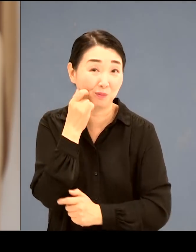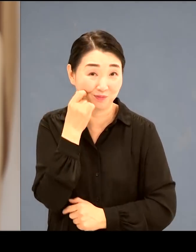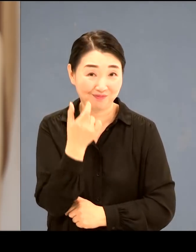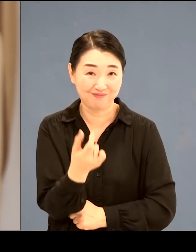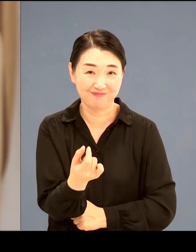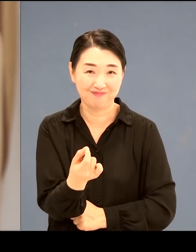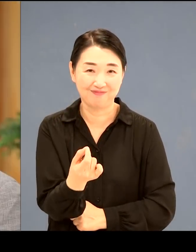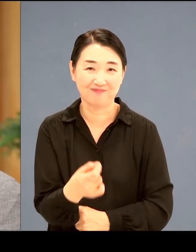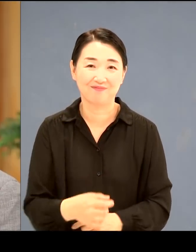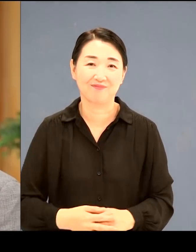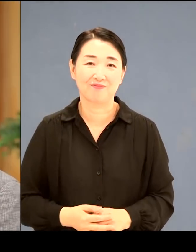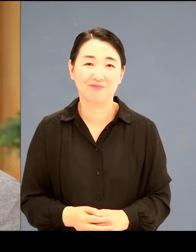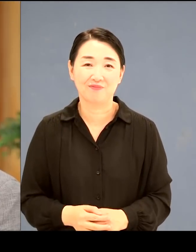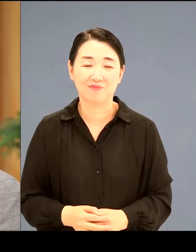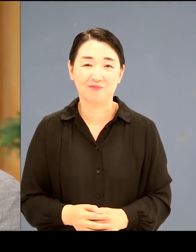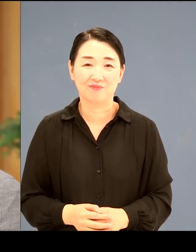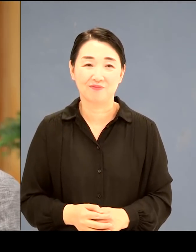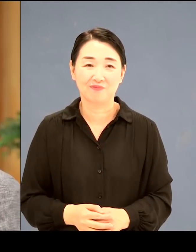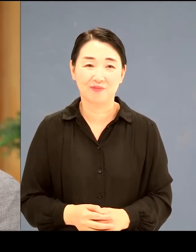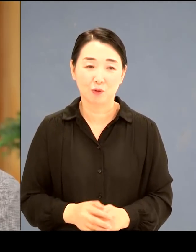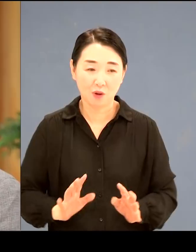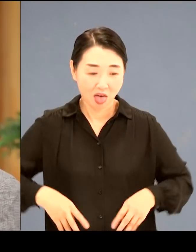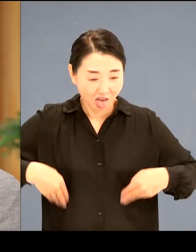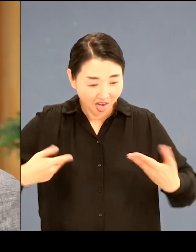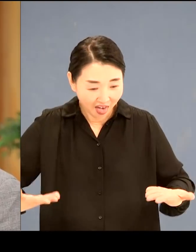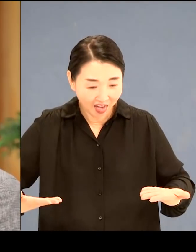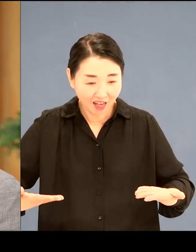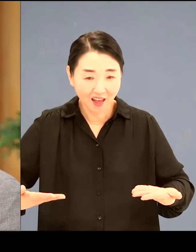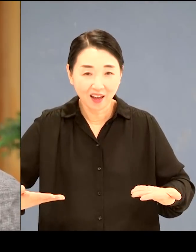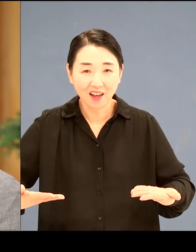같아요. 주머니는 비워지지만